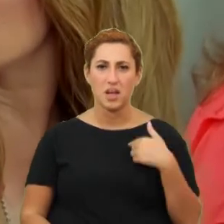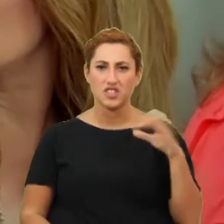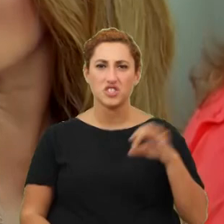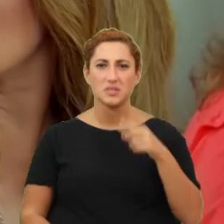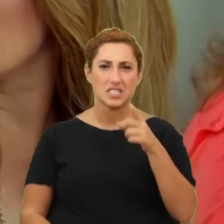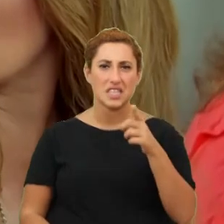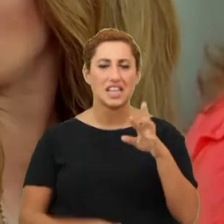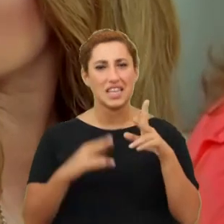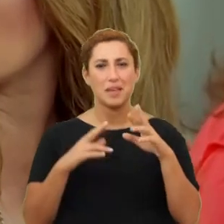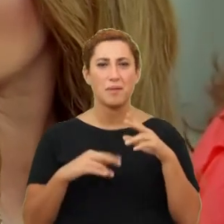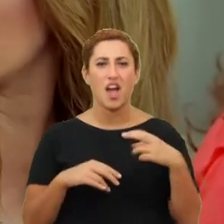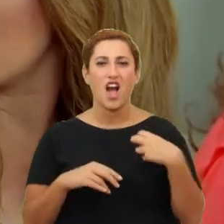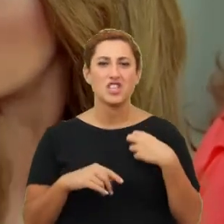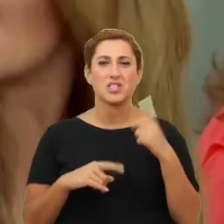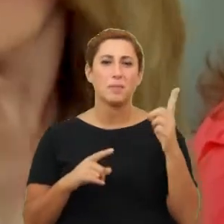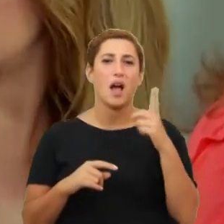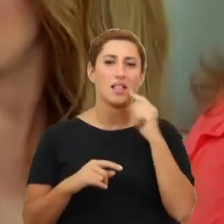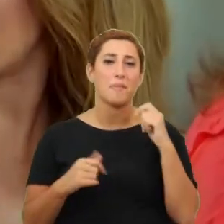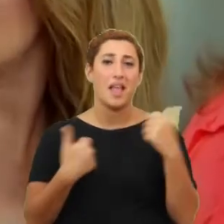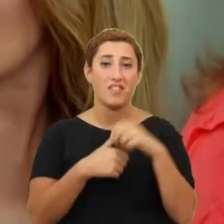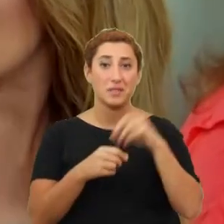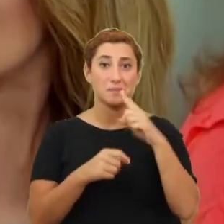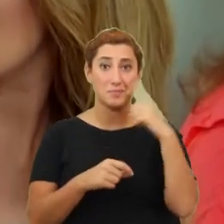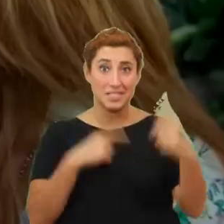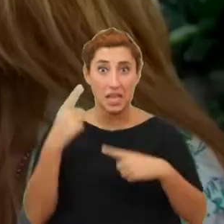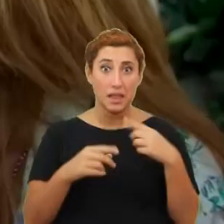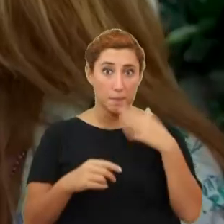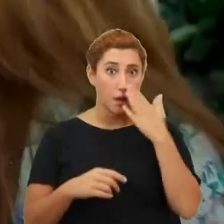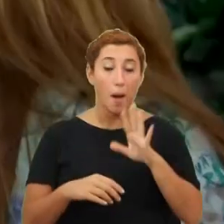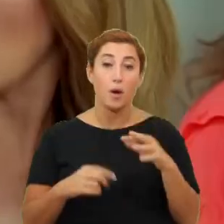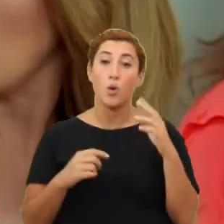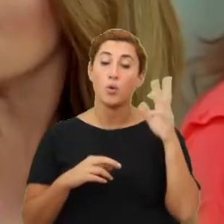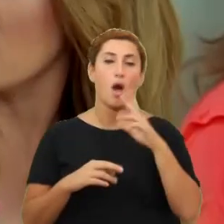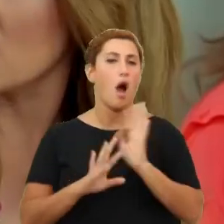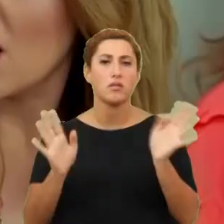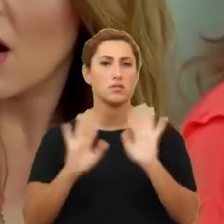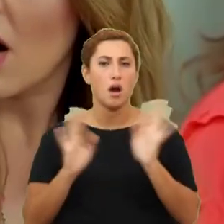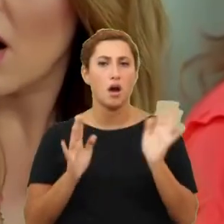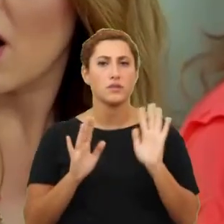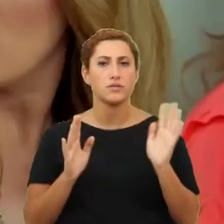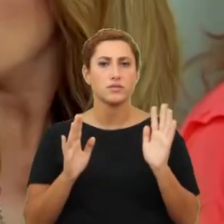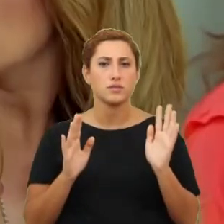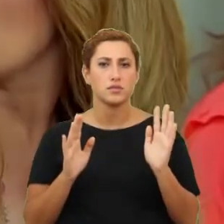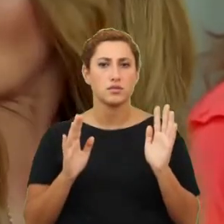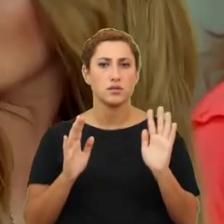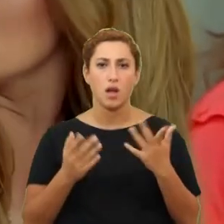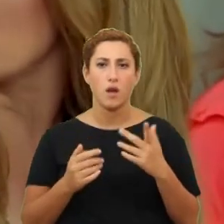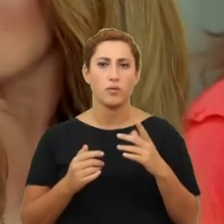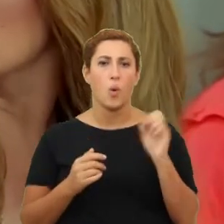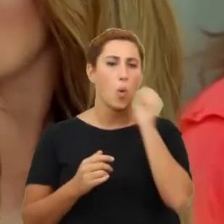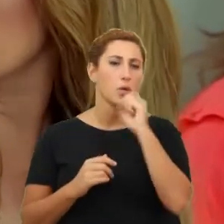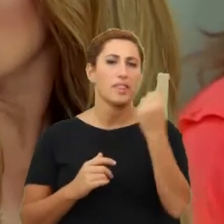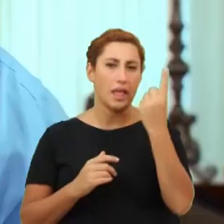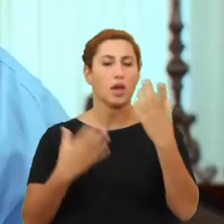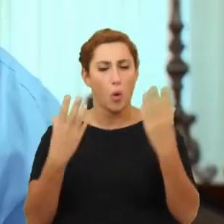Ben şimdi senin gibi romantik bir adamla evlenmek için bir sene bekleyecek miyim? Ama ya. Aa, hayır hayır. Yani odunun